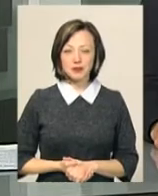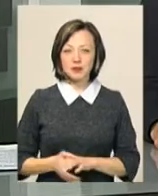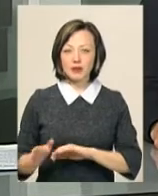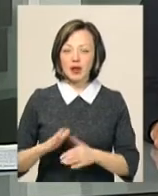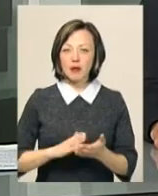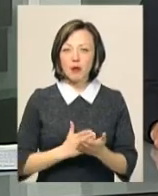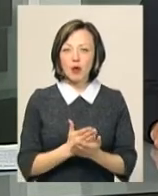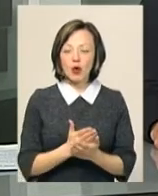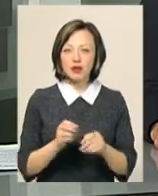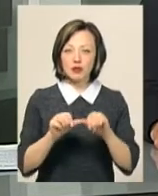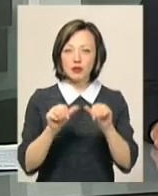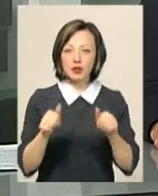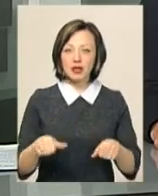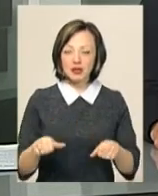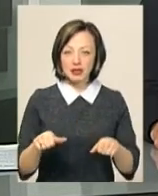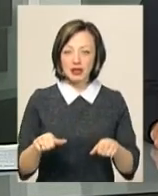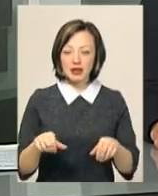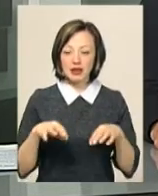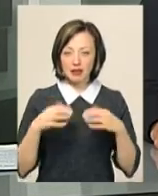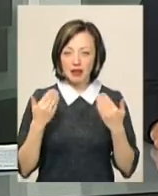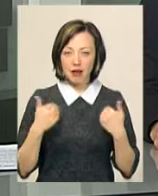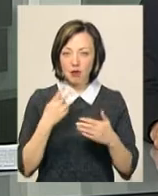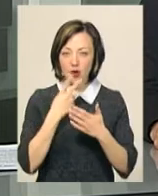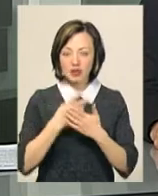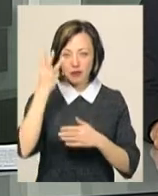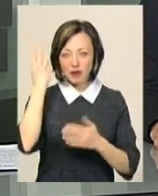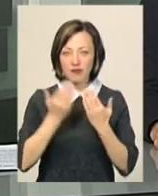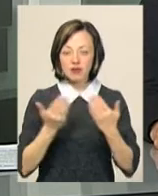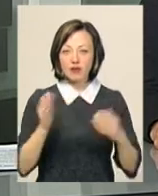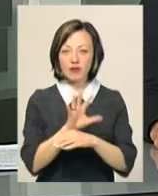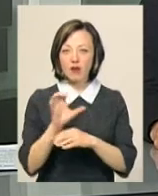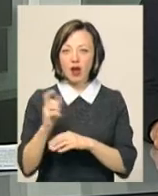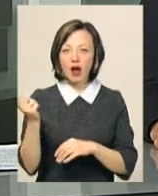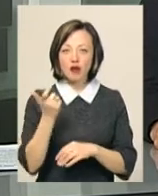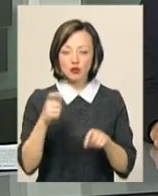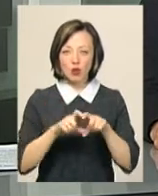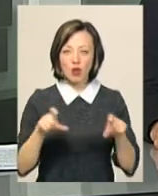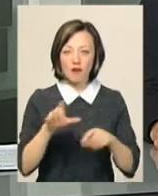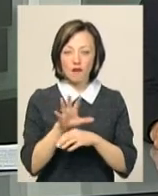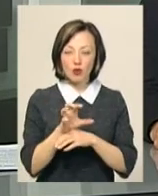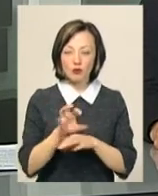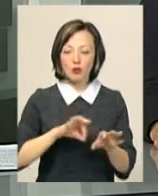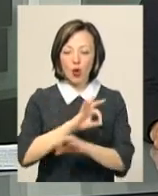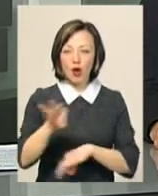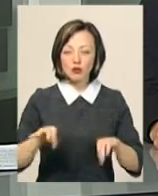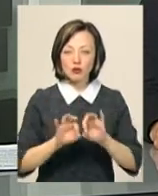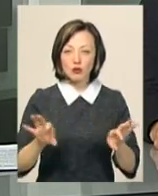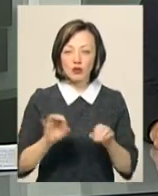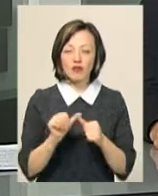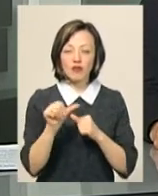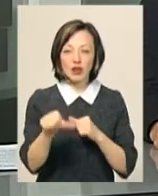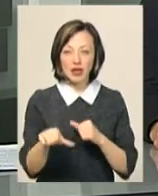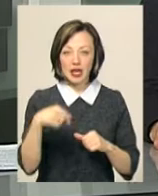Політику тіла показали у Хмельницькому. Це виставка світлин із блоку Харківської школи фотографії. Проєкт розповідає про